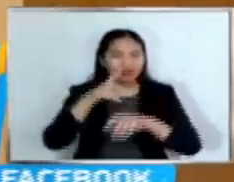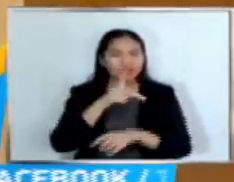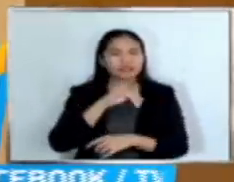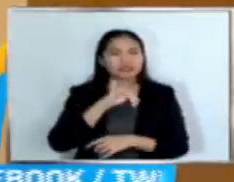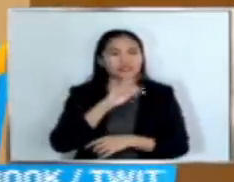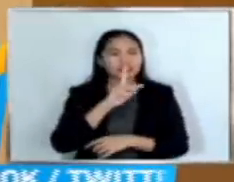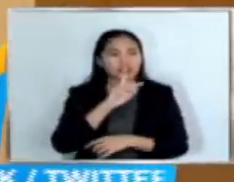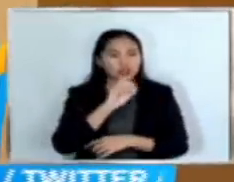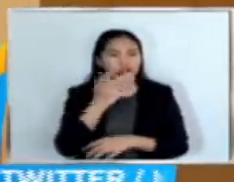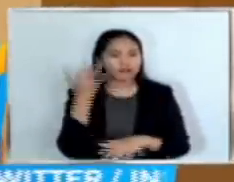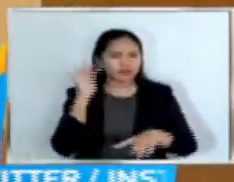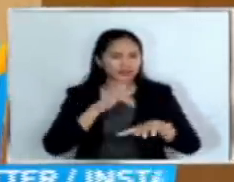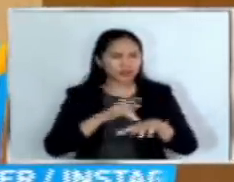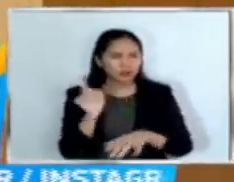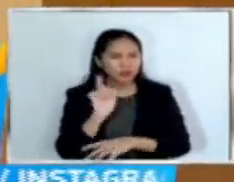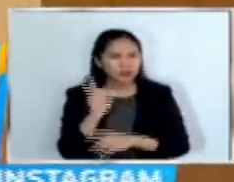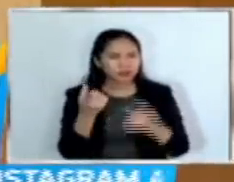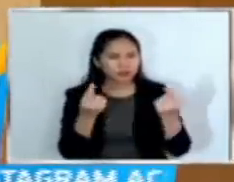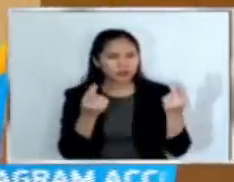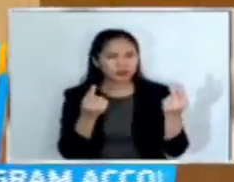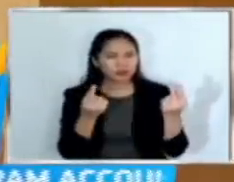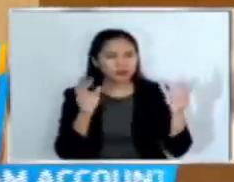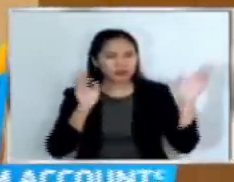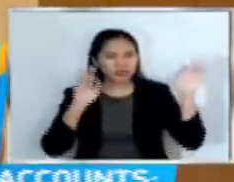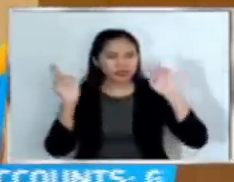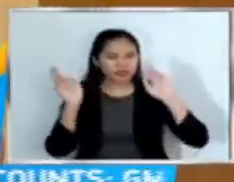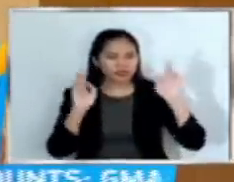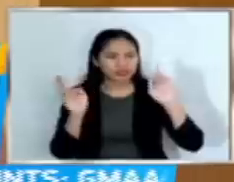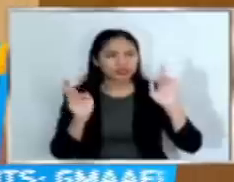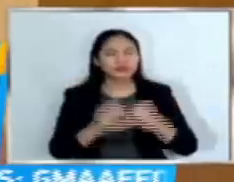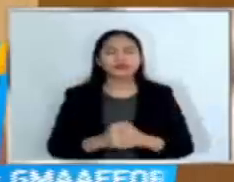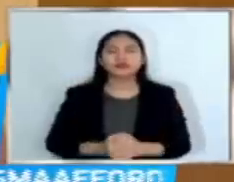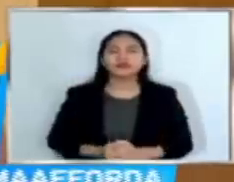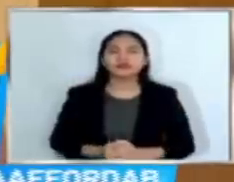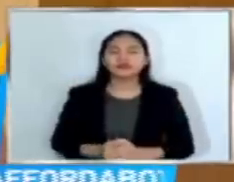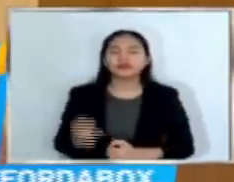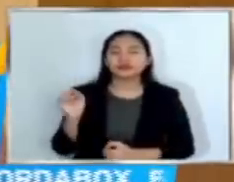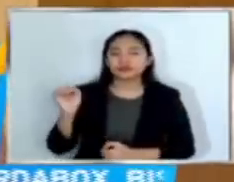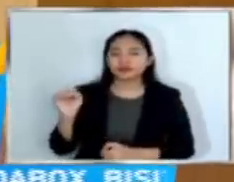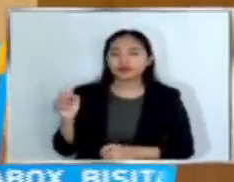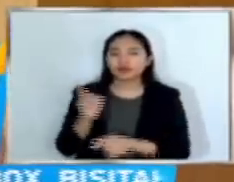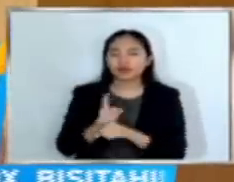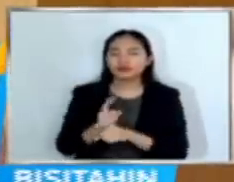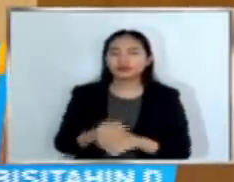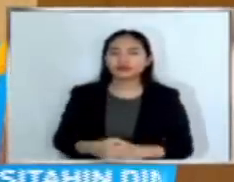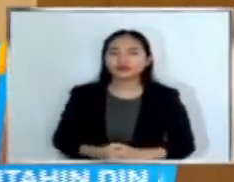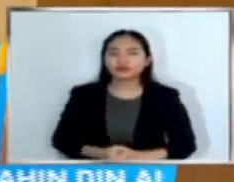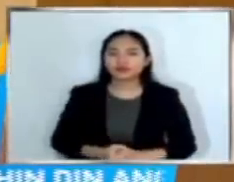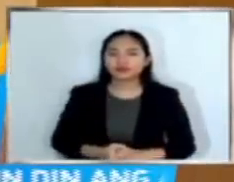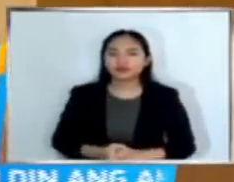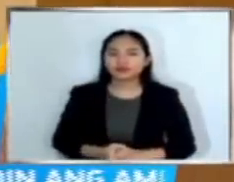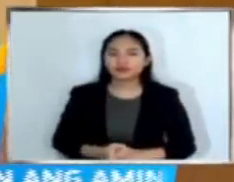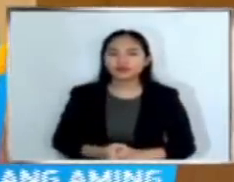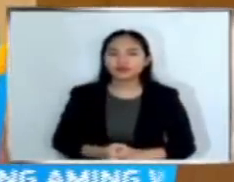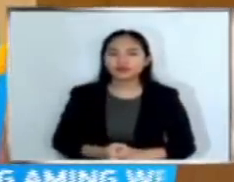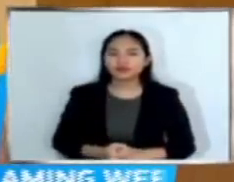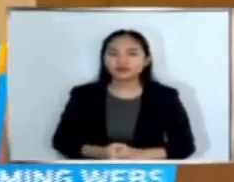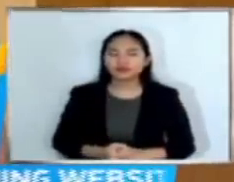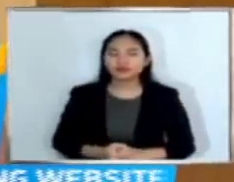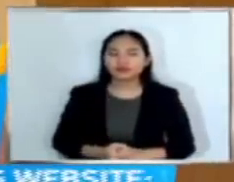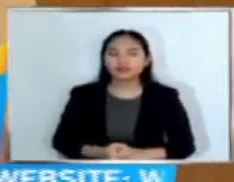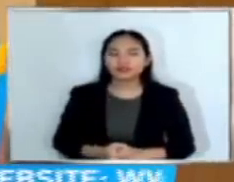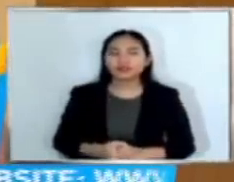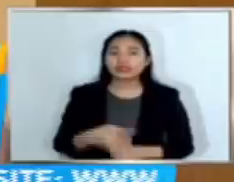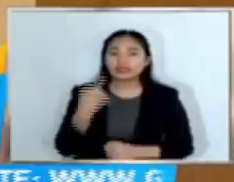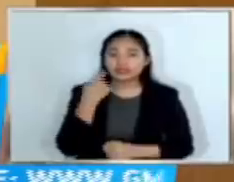ang ating gagawin po naghahanda dyan? Opo, tama kayo dyan, Ma'am Connie. Nung isang araw po, nagpulong muli tayo dito sa